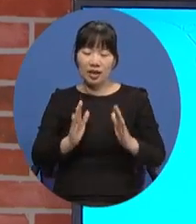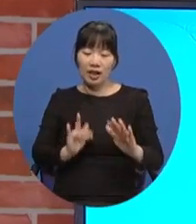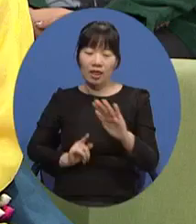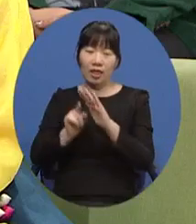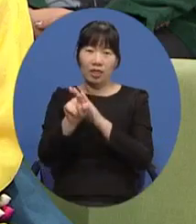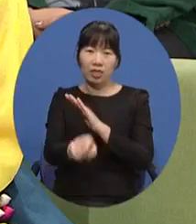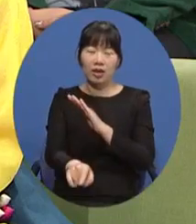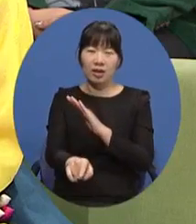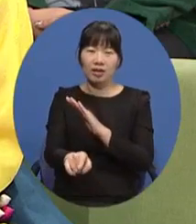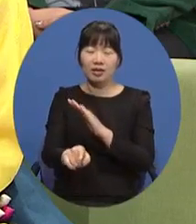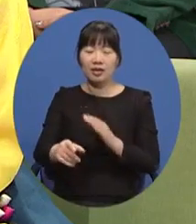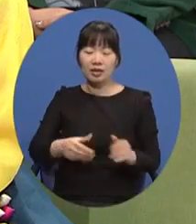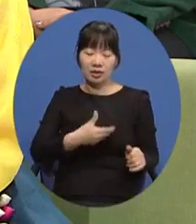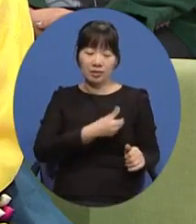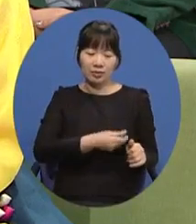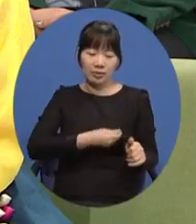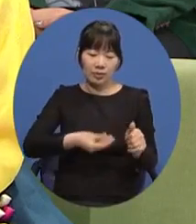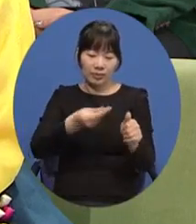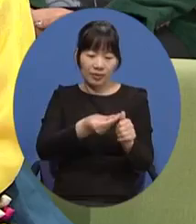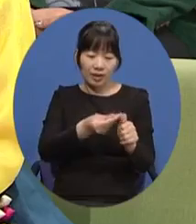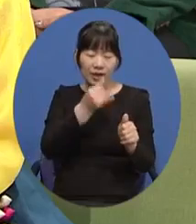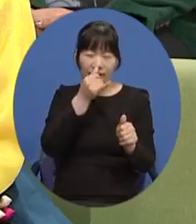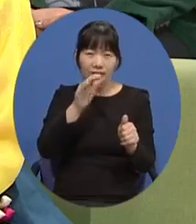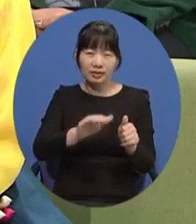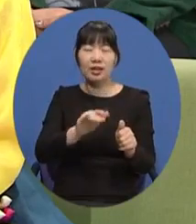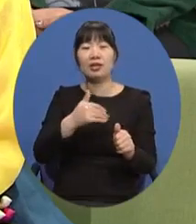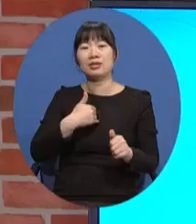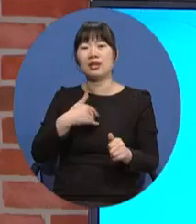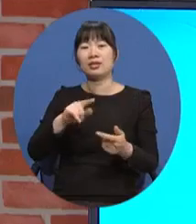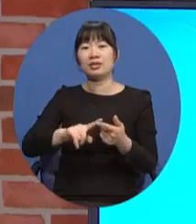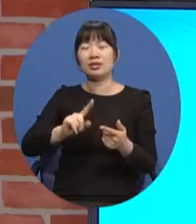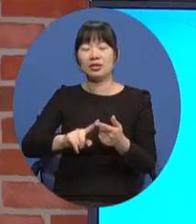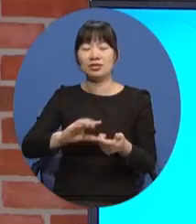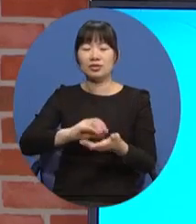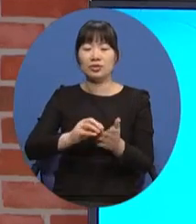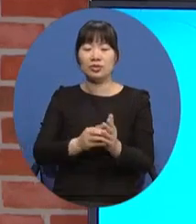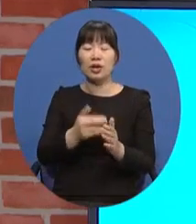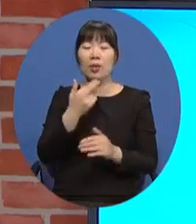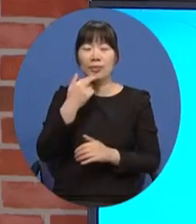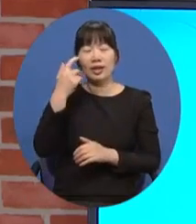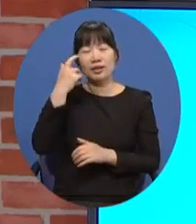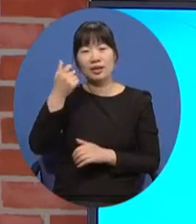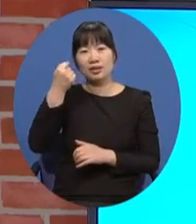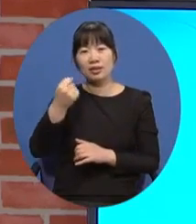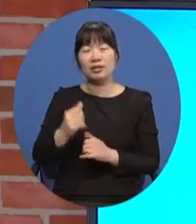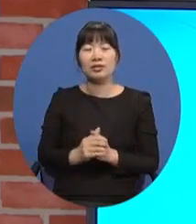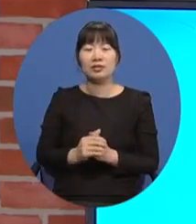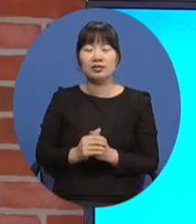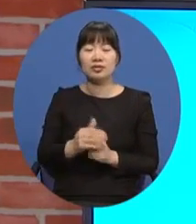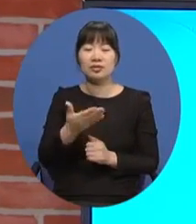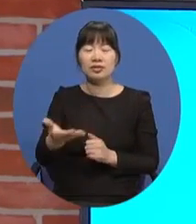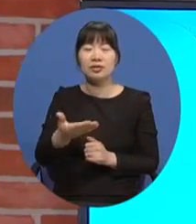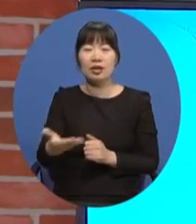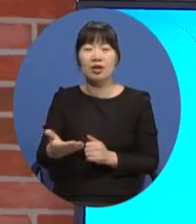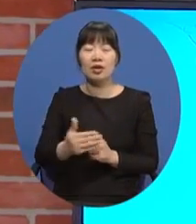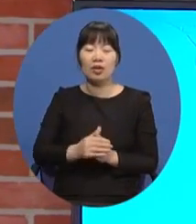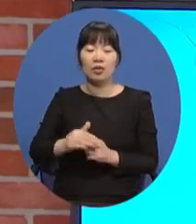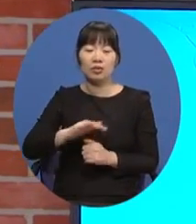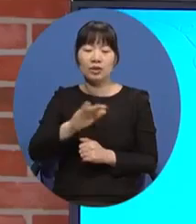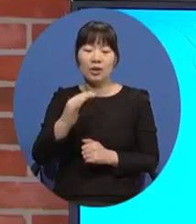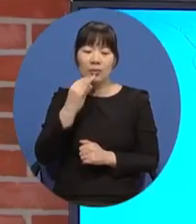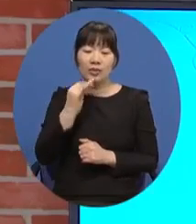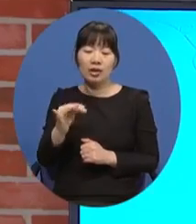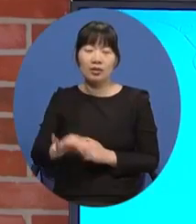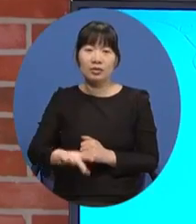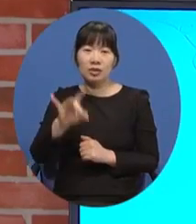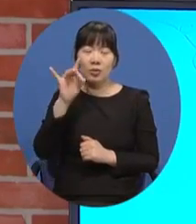반사적으로 그러면 저질 물리는데 저는 그것은 적절치 않다고 저는 생각을 합니다. 여러분, 우리가 물론 이제